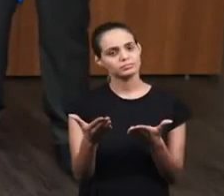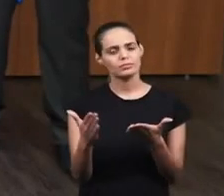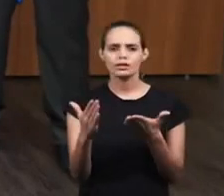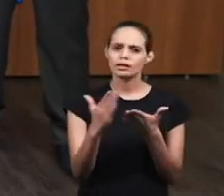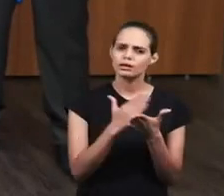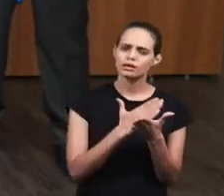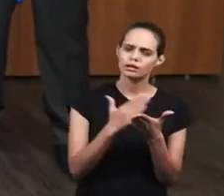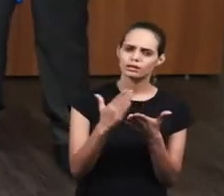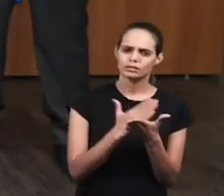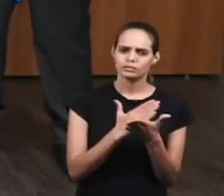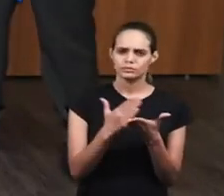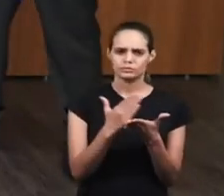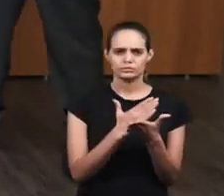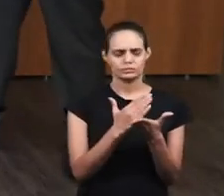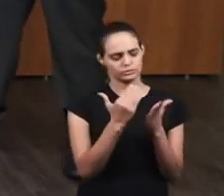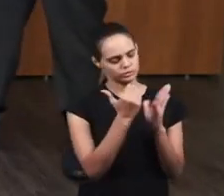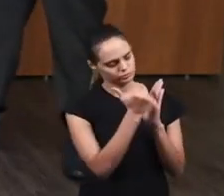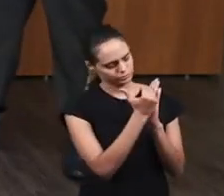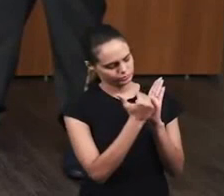Gepriesen sei der Name des Herrn.